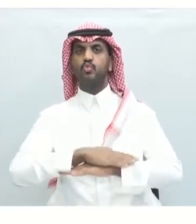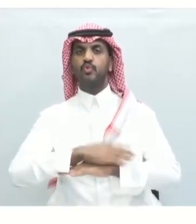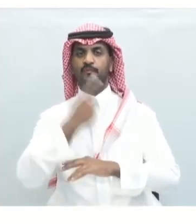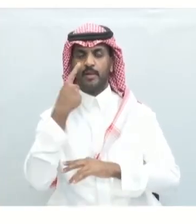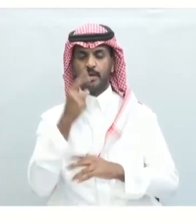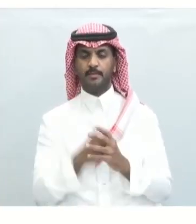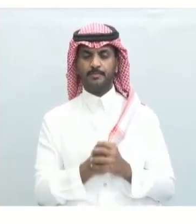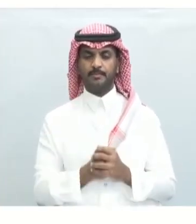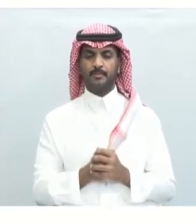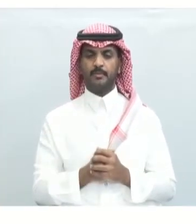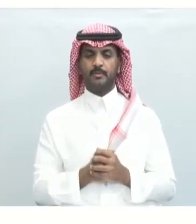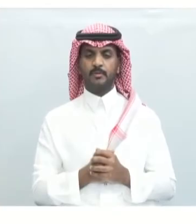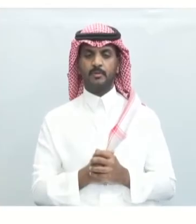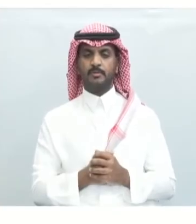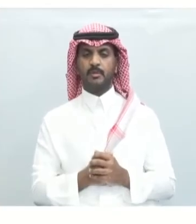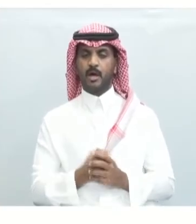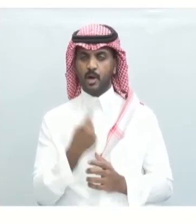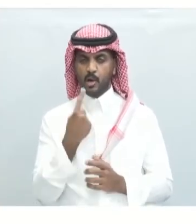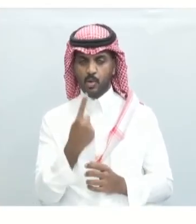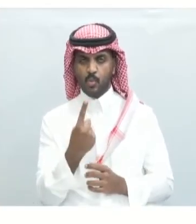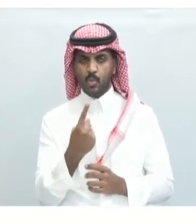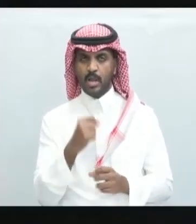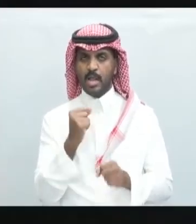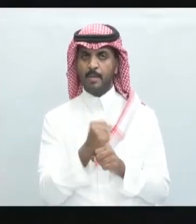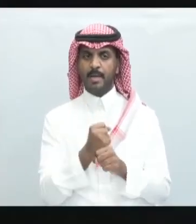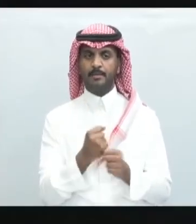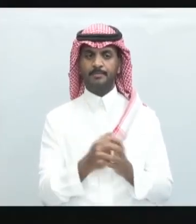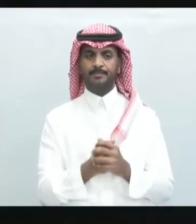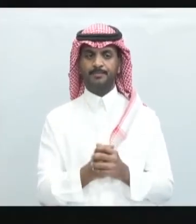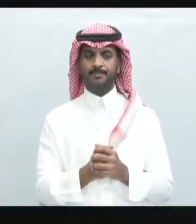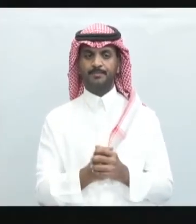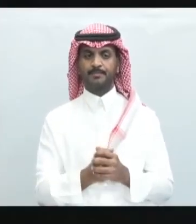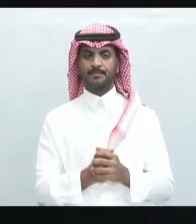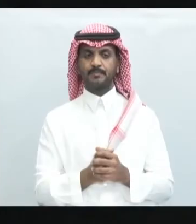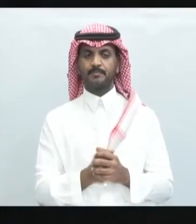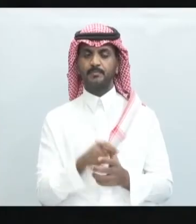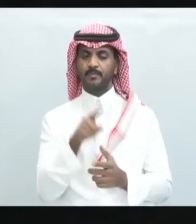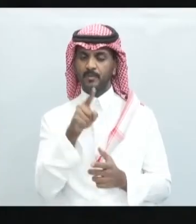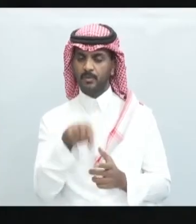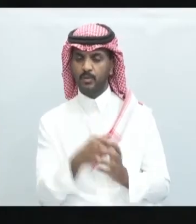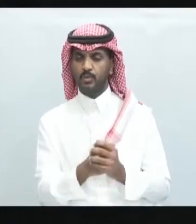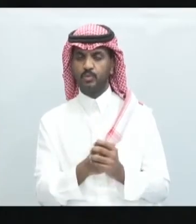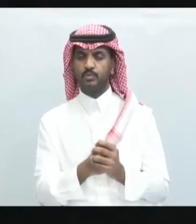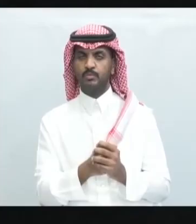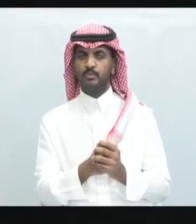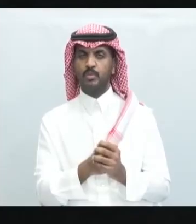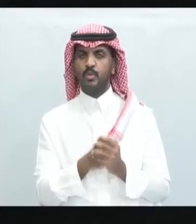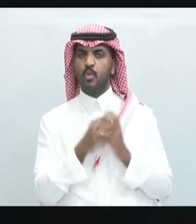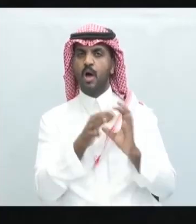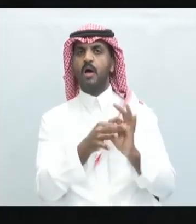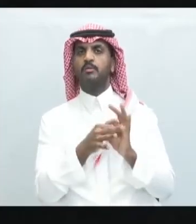احسنتم نقول اول تلك الاعمال التطبيقيه التي من اليوم نعاهد الله عليها